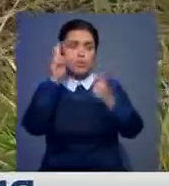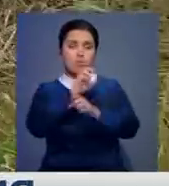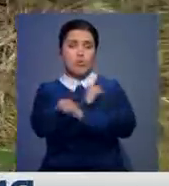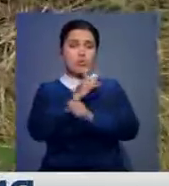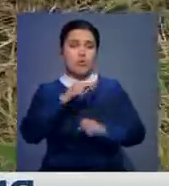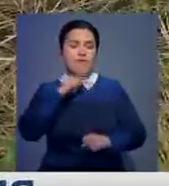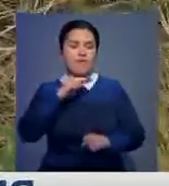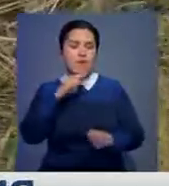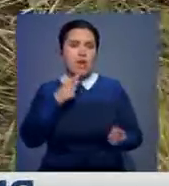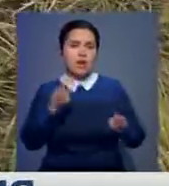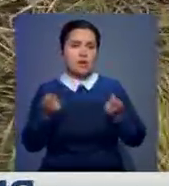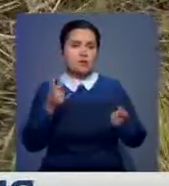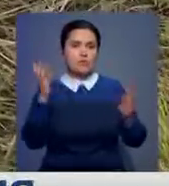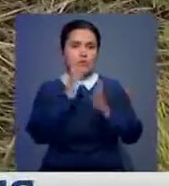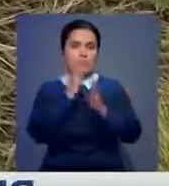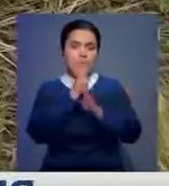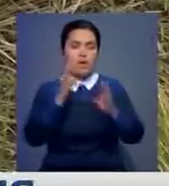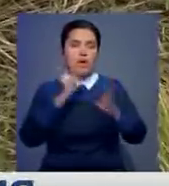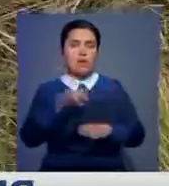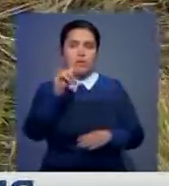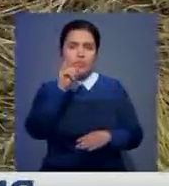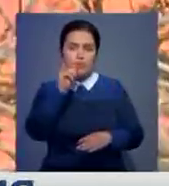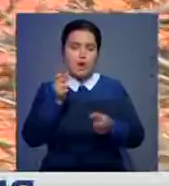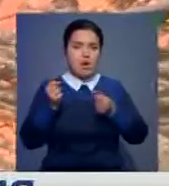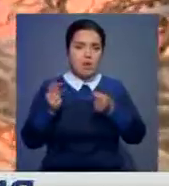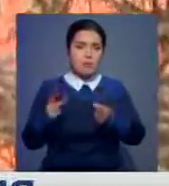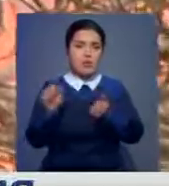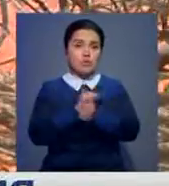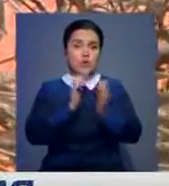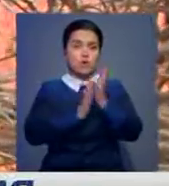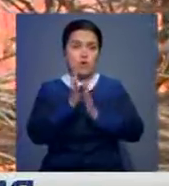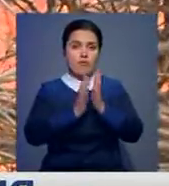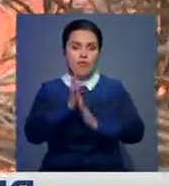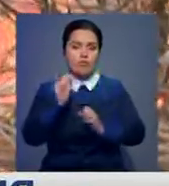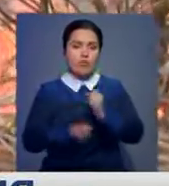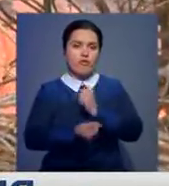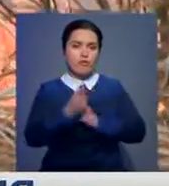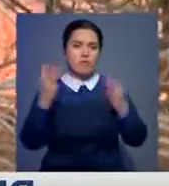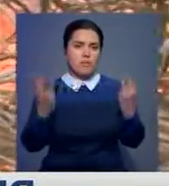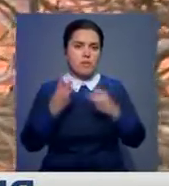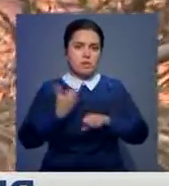Будьте внимательны на природе. Одна непотушенная сигарета в сухостое может вызвать катастрофу.